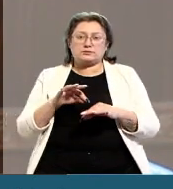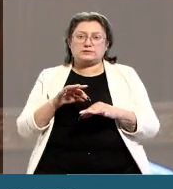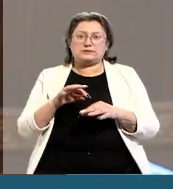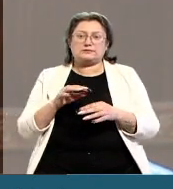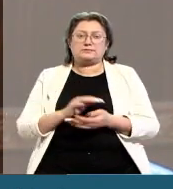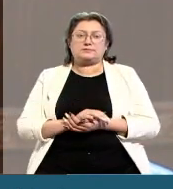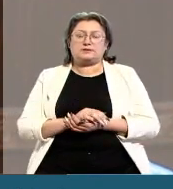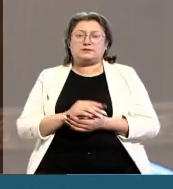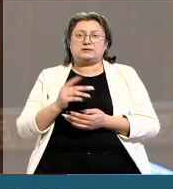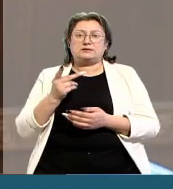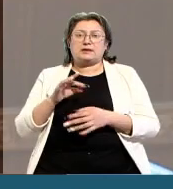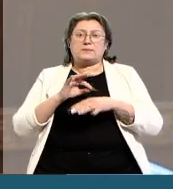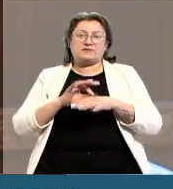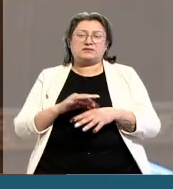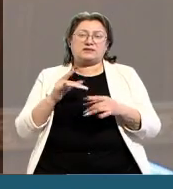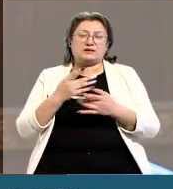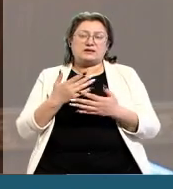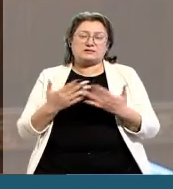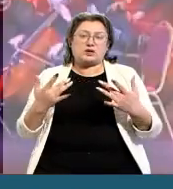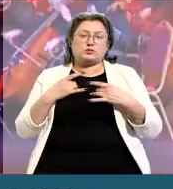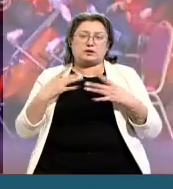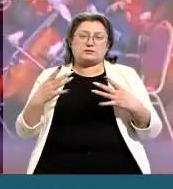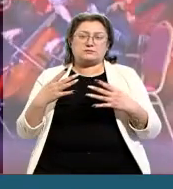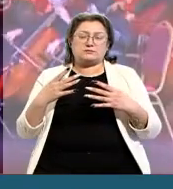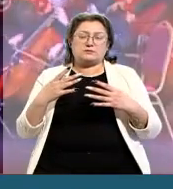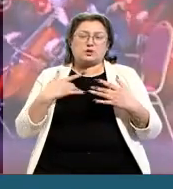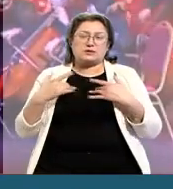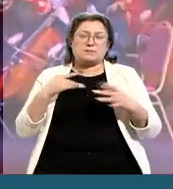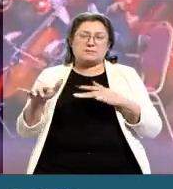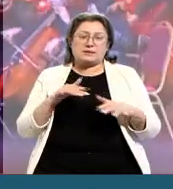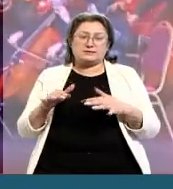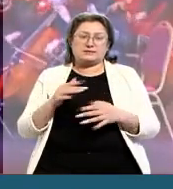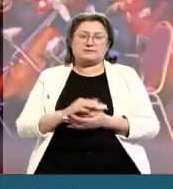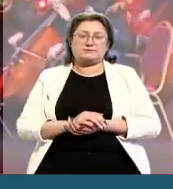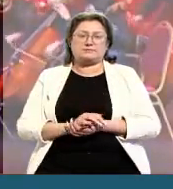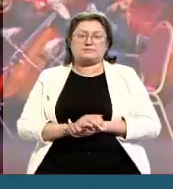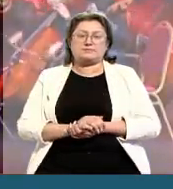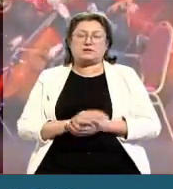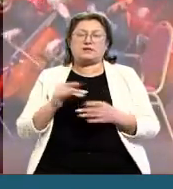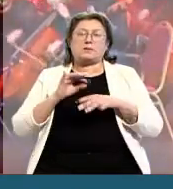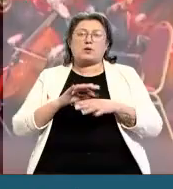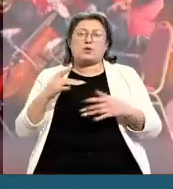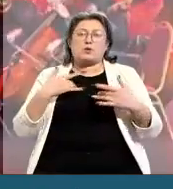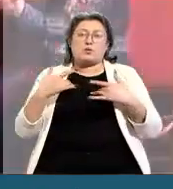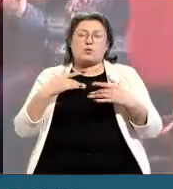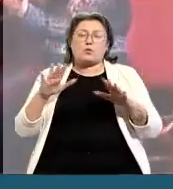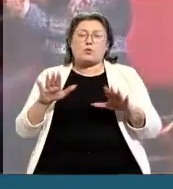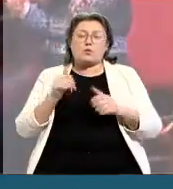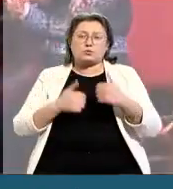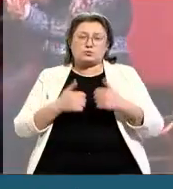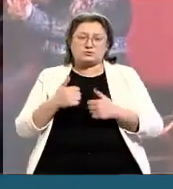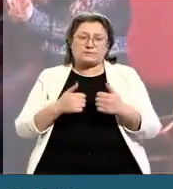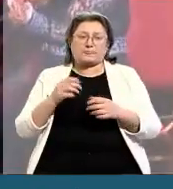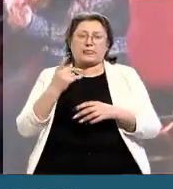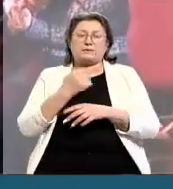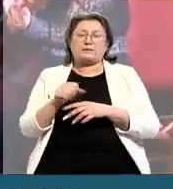бюджеттік комиссияға ұсынып, көп нәрселер қолдану керек. Бүгінгі таңда күмбірлейді тобыл Тұрғай этнофольклорлық фестивалі мен Қостанай